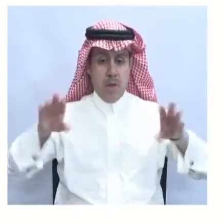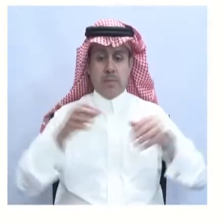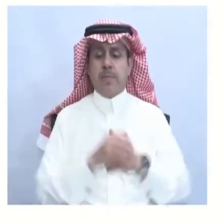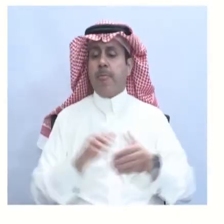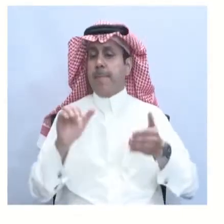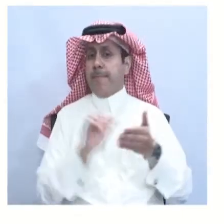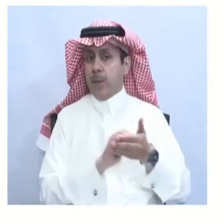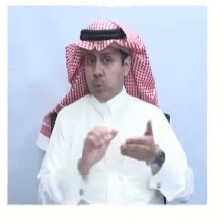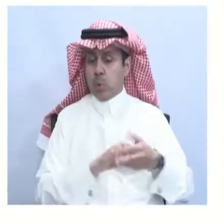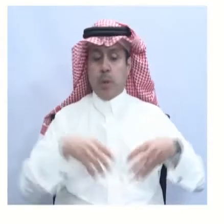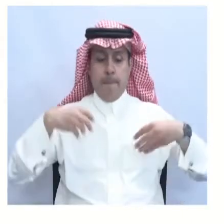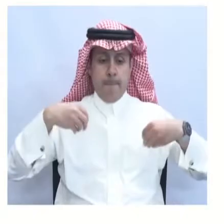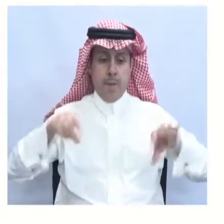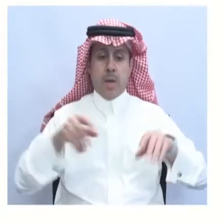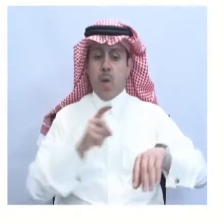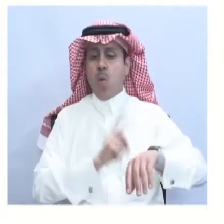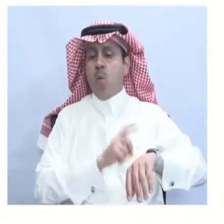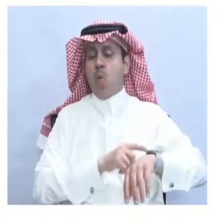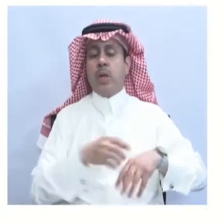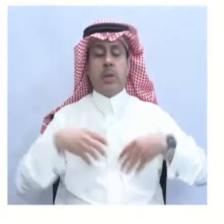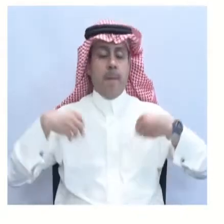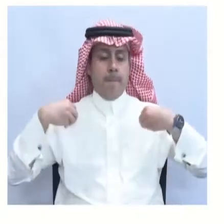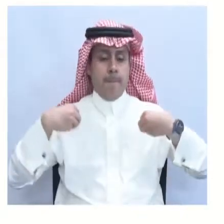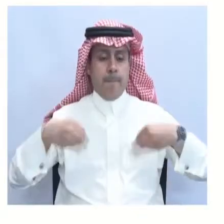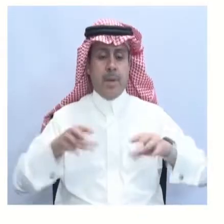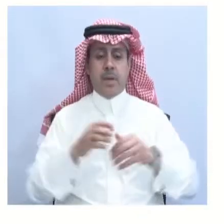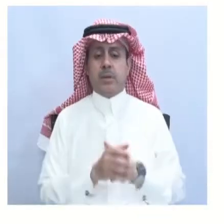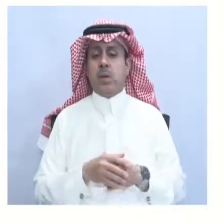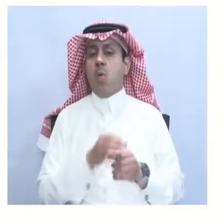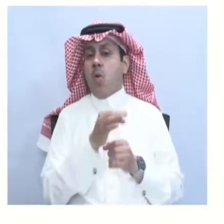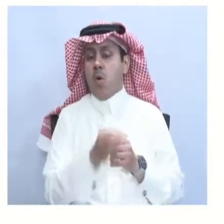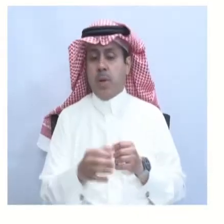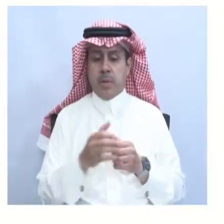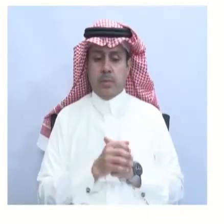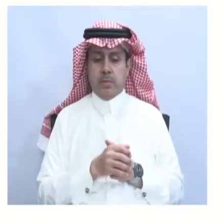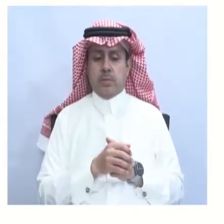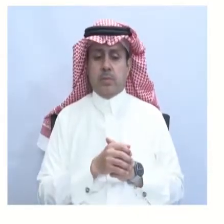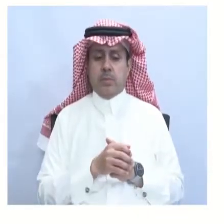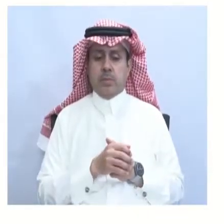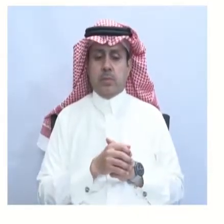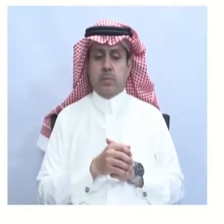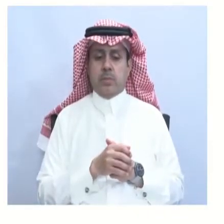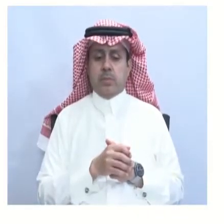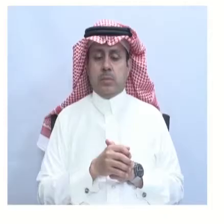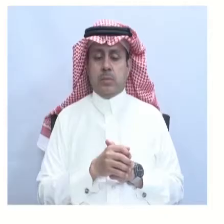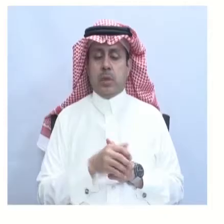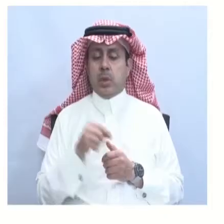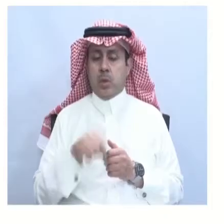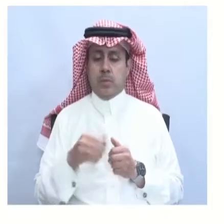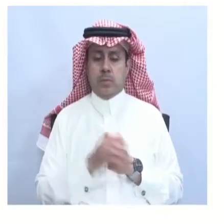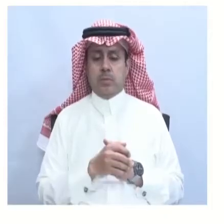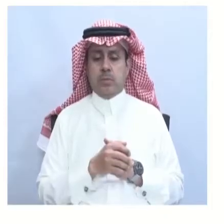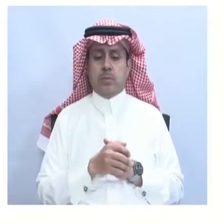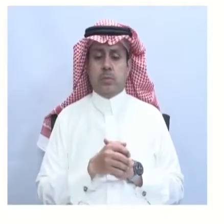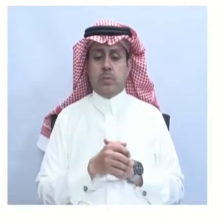وكذلك اقسام البيع وقد مضى بحمد الله تعالى وكذلك شروط البيع وهو الدرس الذي معنا وكذلك